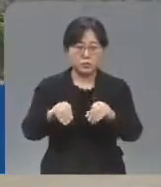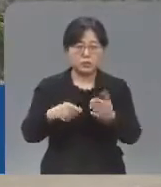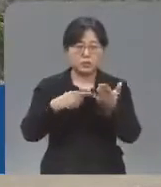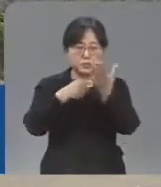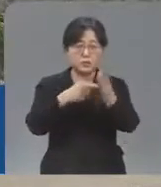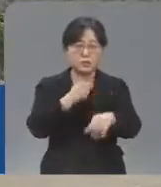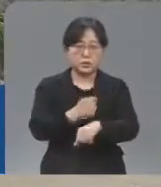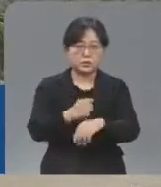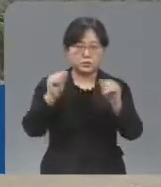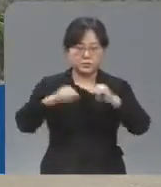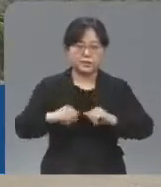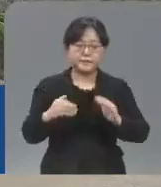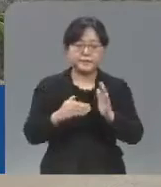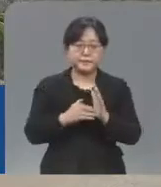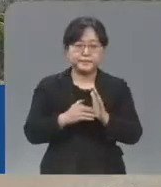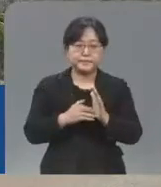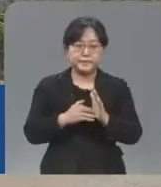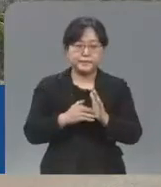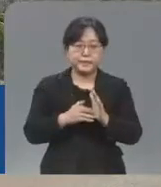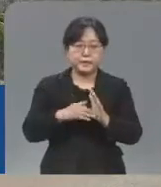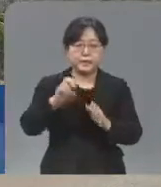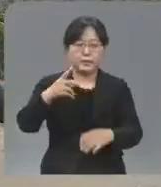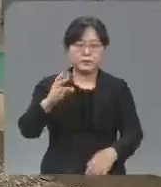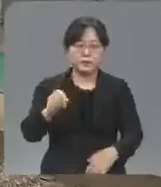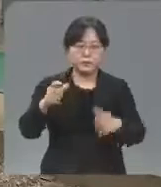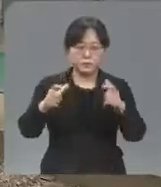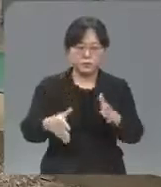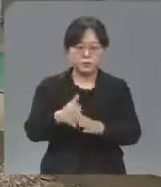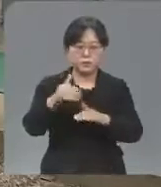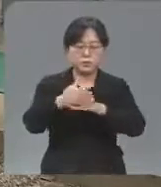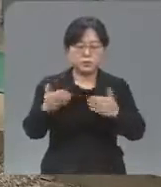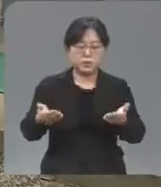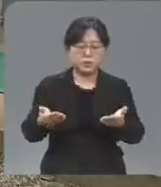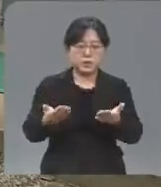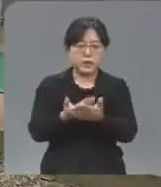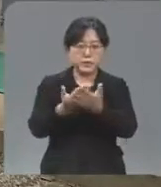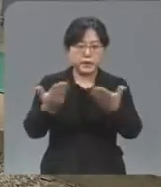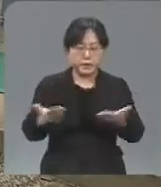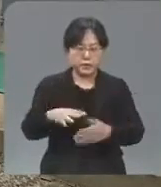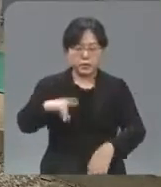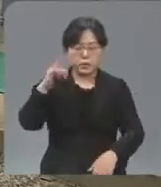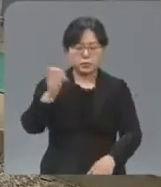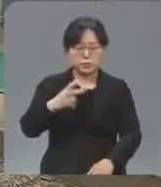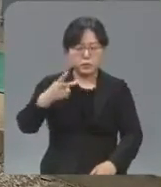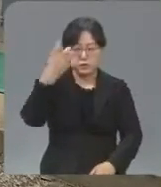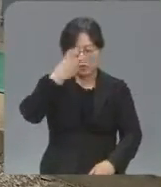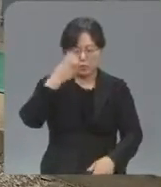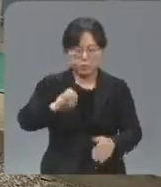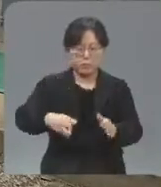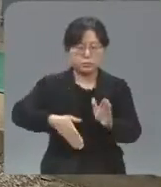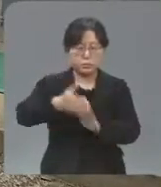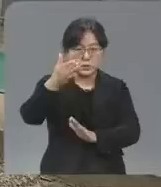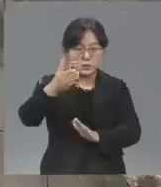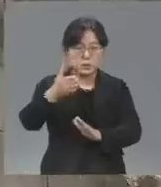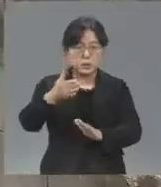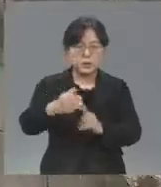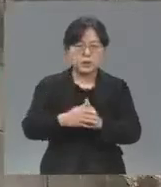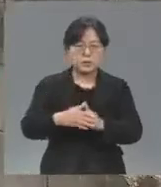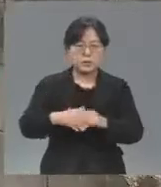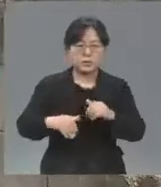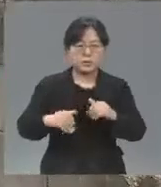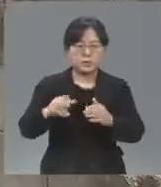가처분 신청을 인용했습니다. 이에 따라 평동 지역 도시개발사업을 원점에서 재검토하기로 한 광주시 행정에